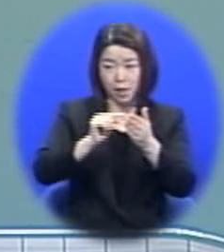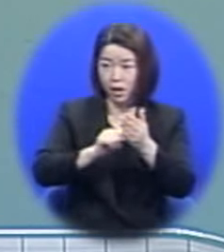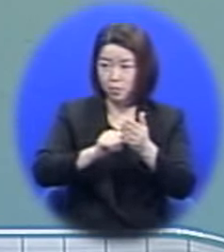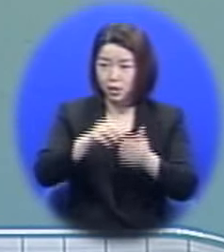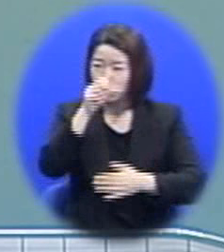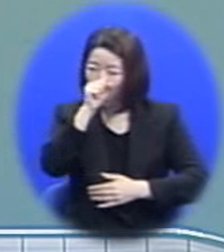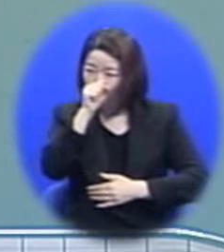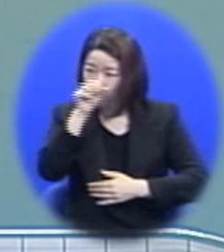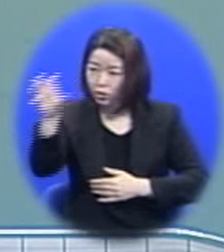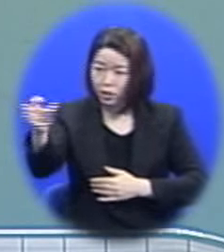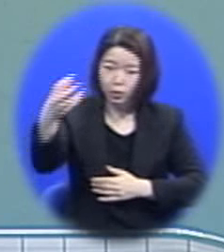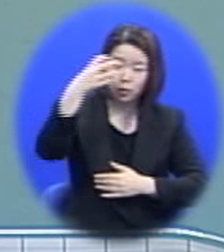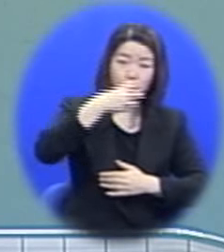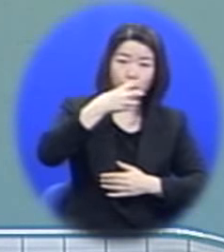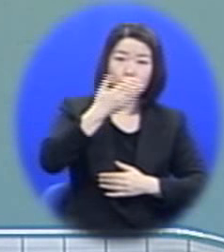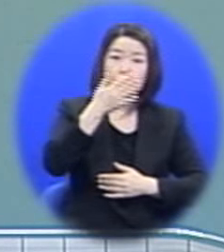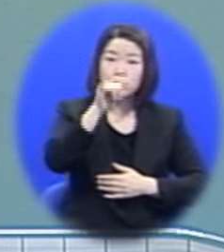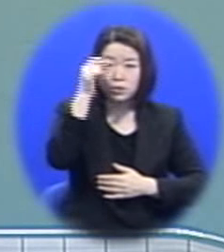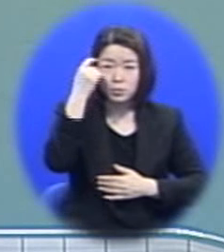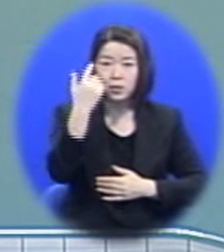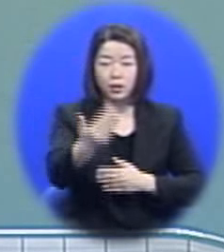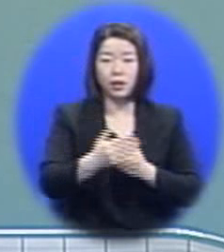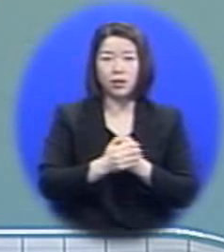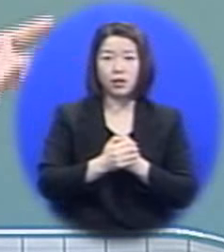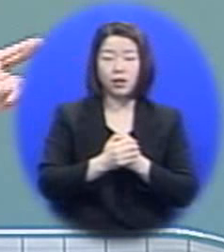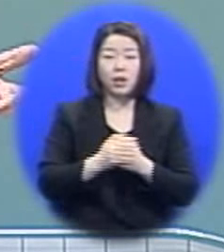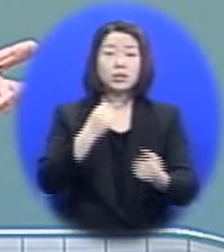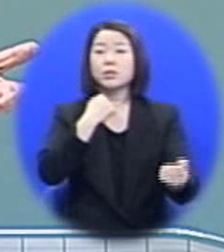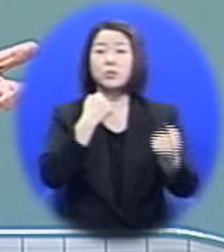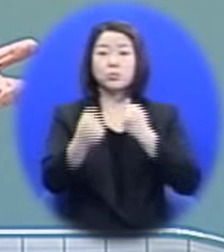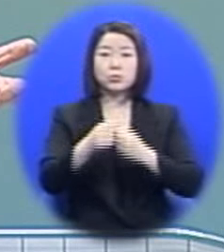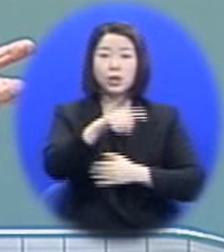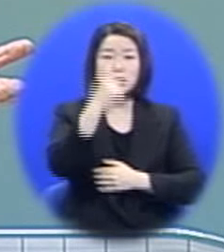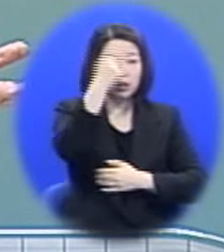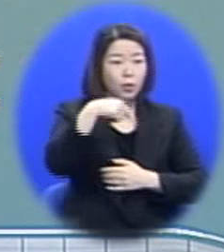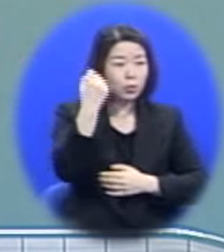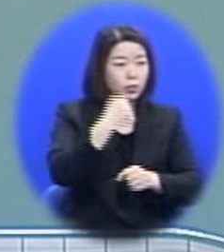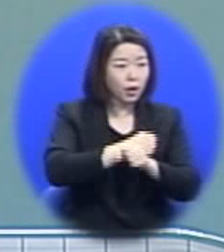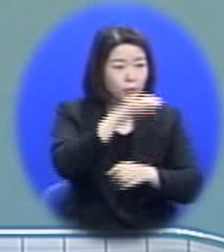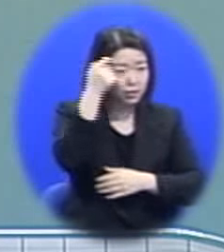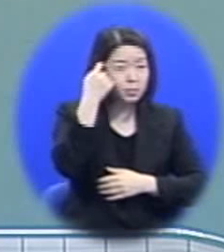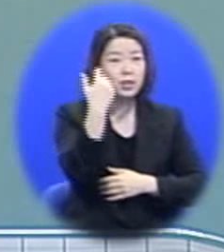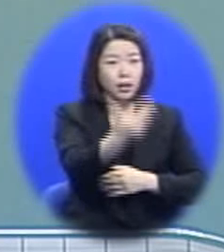같이 끼울 수 있습니까? 그런데도이 얼굴 하고